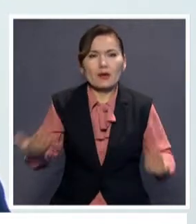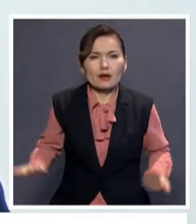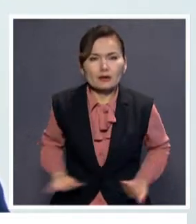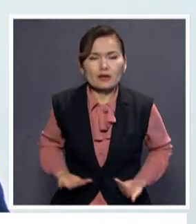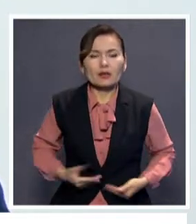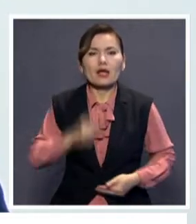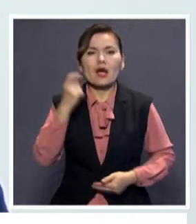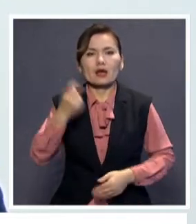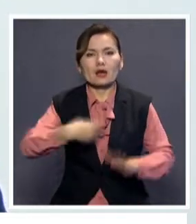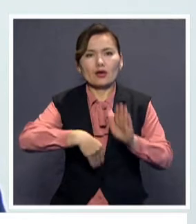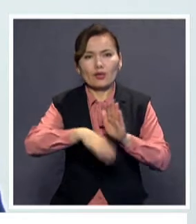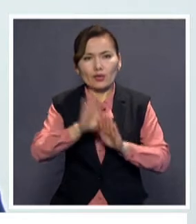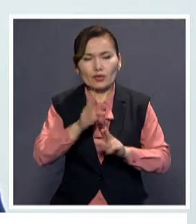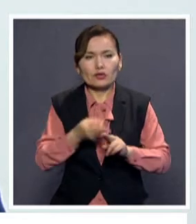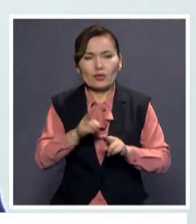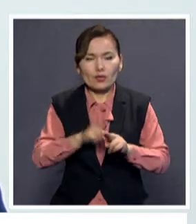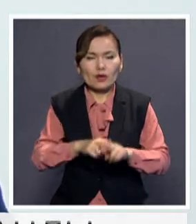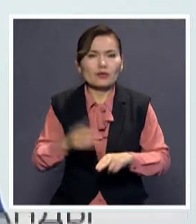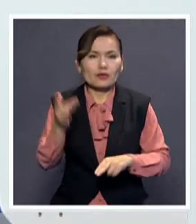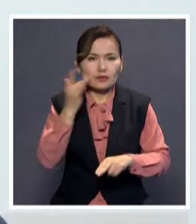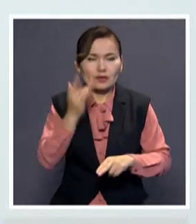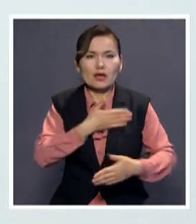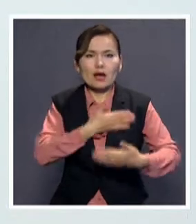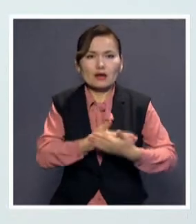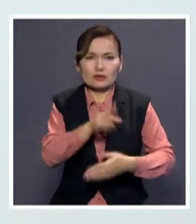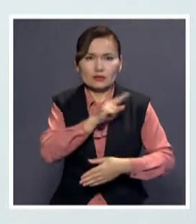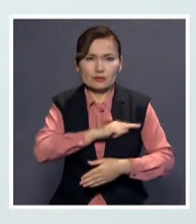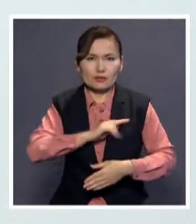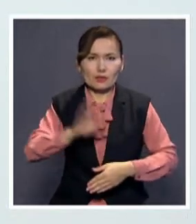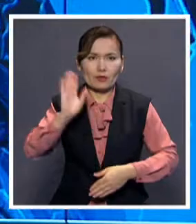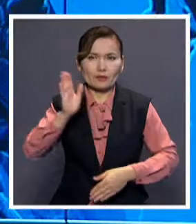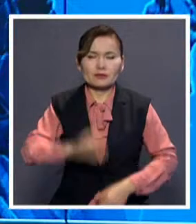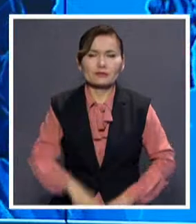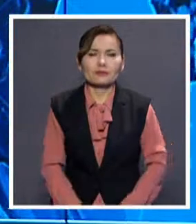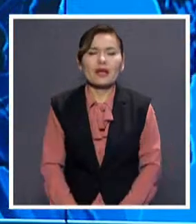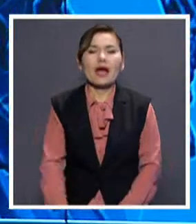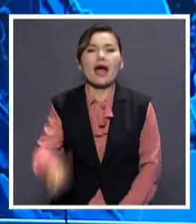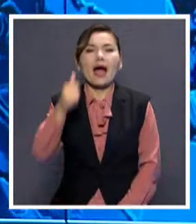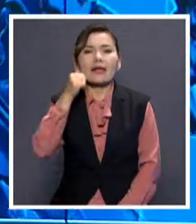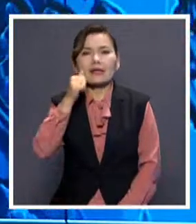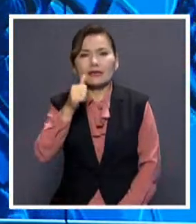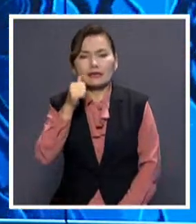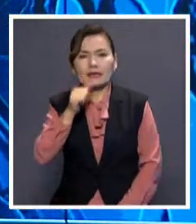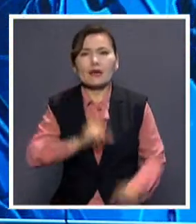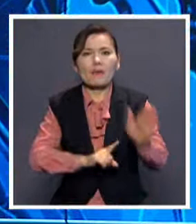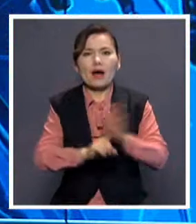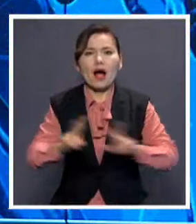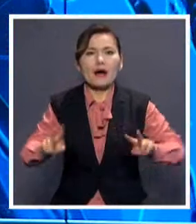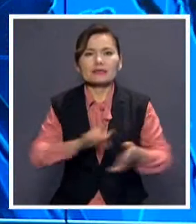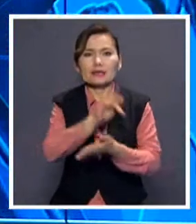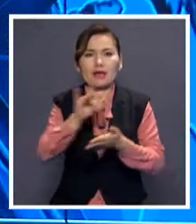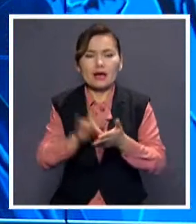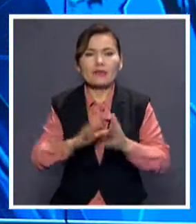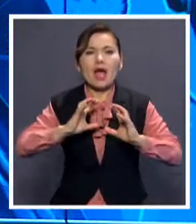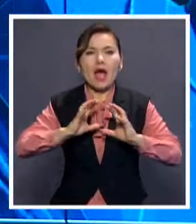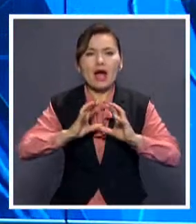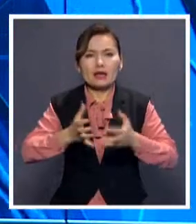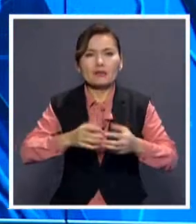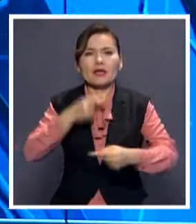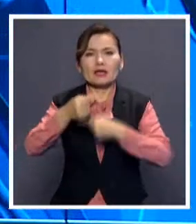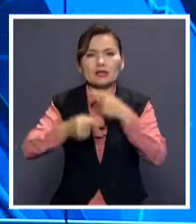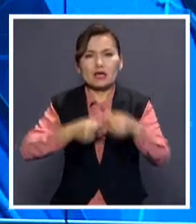экономикалық тұрақтылықты қамтамасыз етудің негізін қалауға мүмкіндік береді. Ертең Астанада әлемдік және дәстүрлі діндер